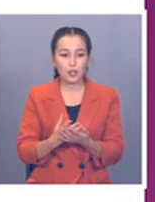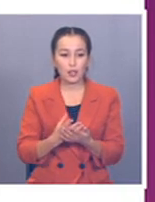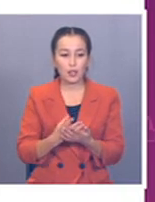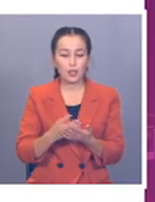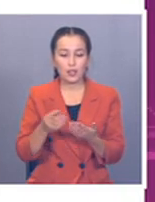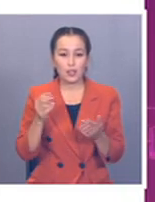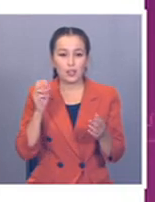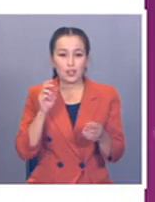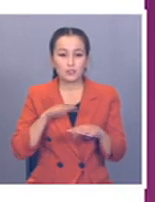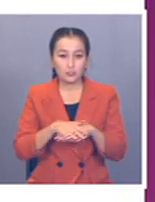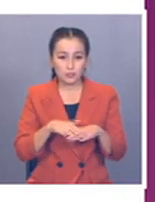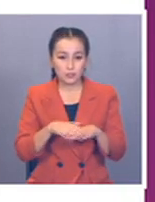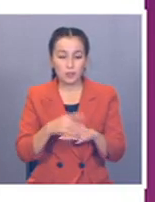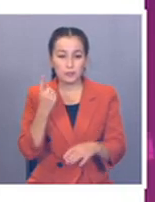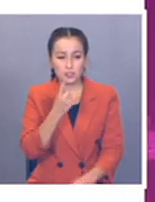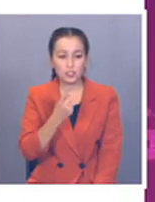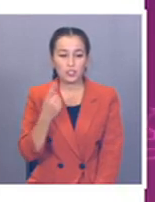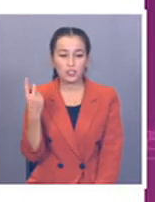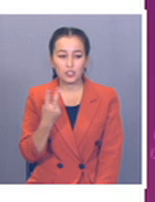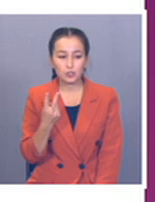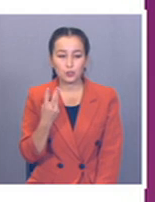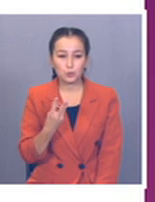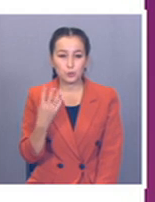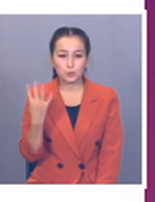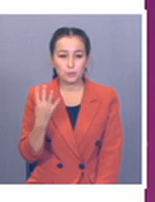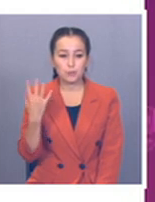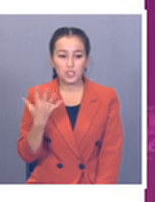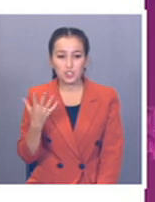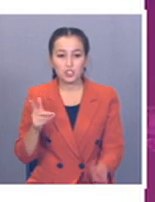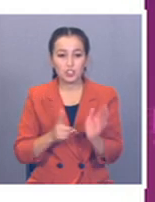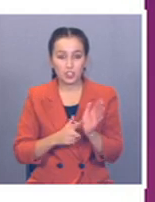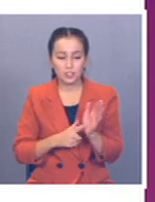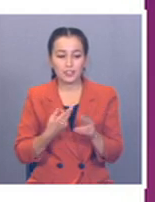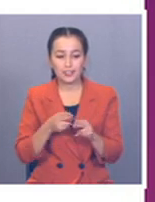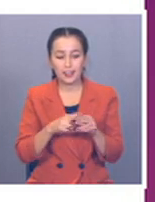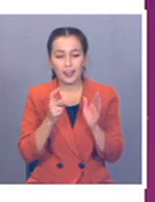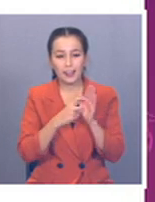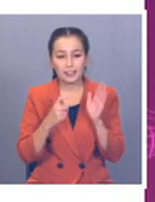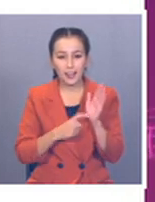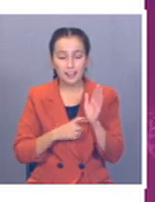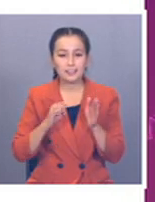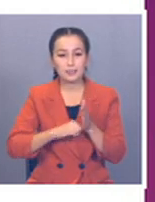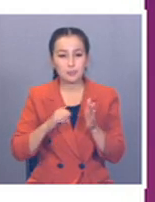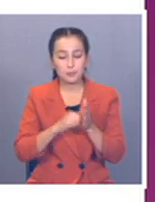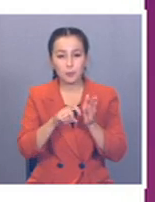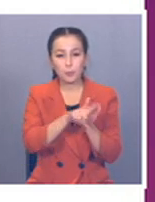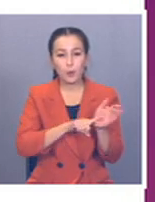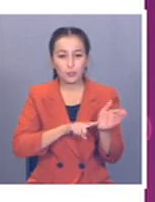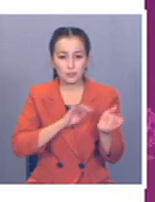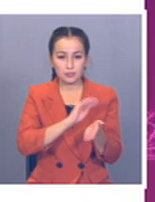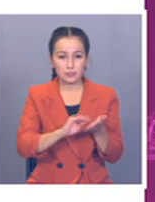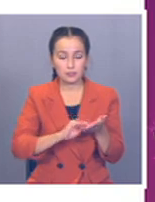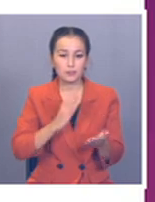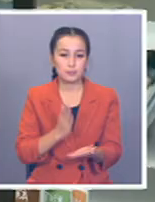1-ші, 3-ші, 4-ші, 5-ші және 7-ші өрнектер қатынас болады екен. Себебі олар бөлінді түрінде